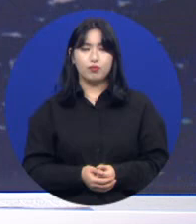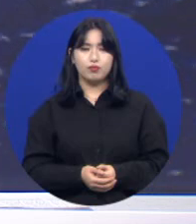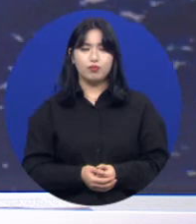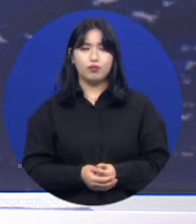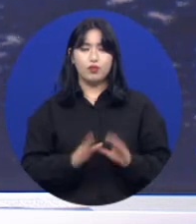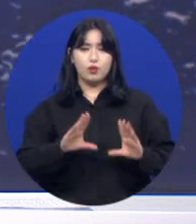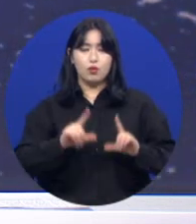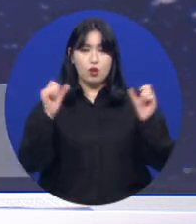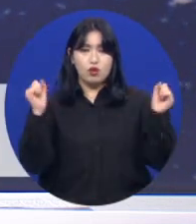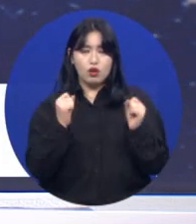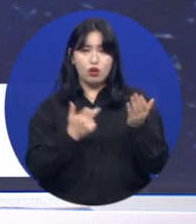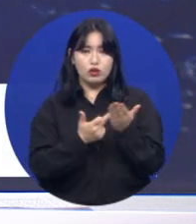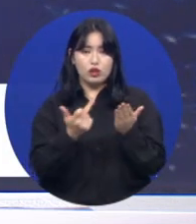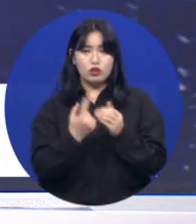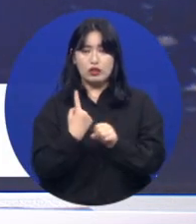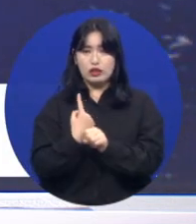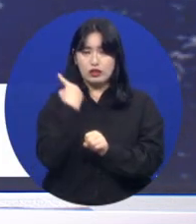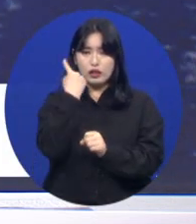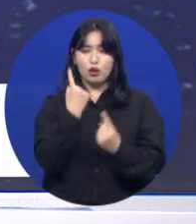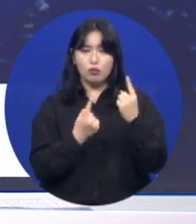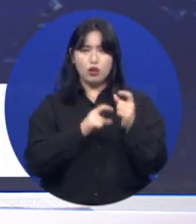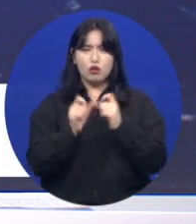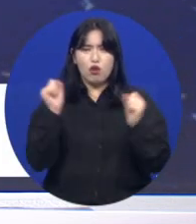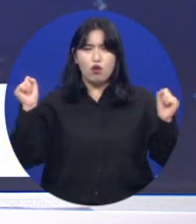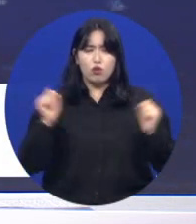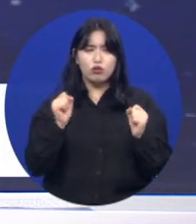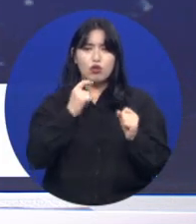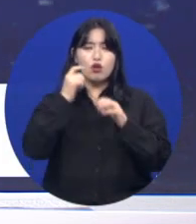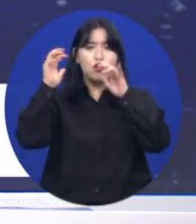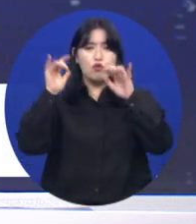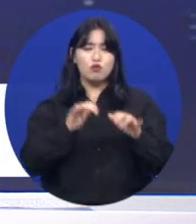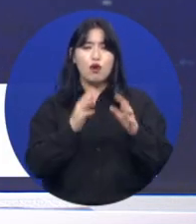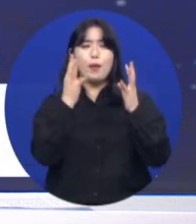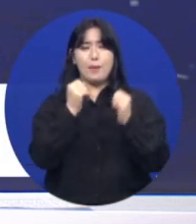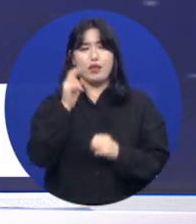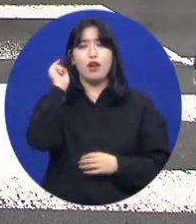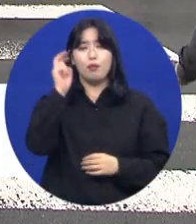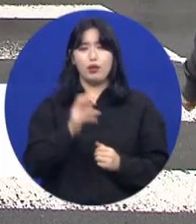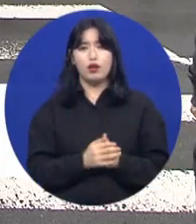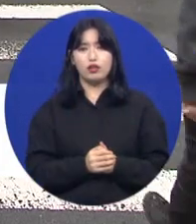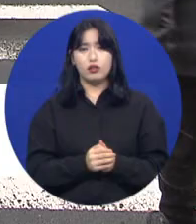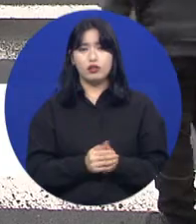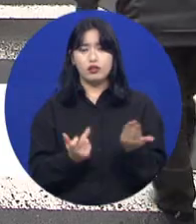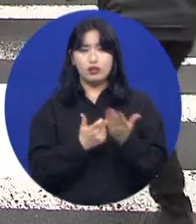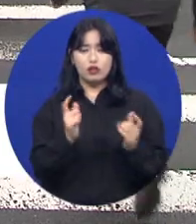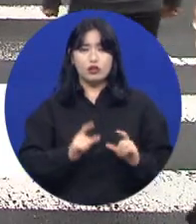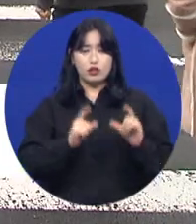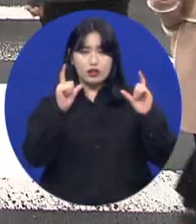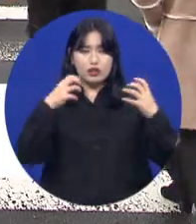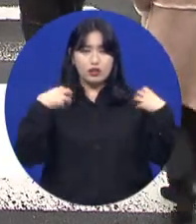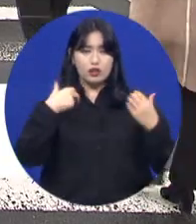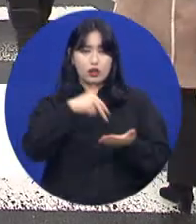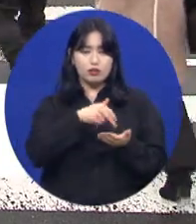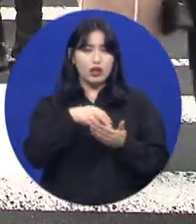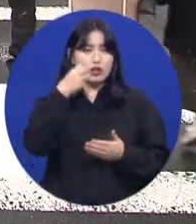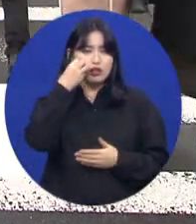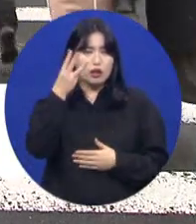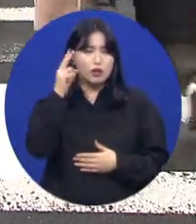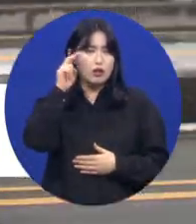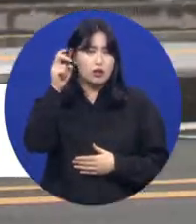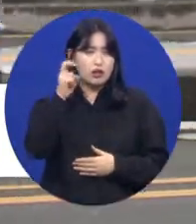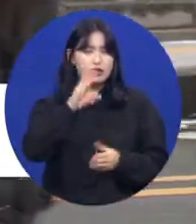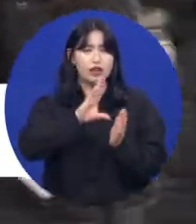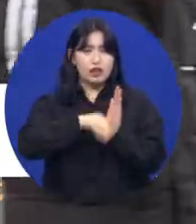네, 올겨울 제주지방은 작년보다 춥고 눈이 많이 내릴 것으로 보입니다. 제주지방기상청은 3개월